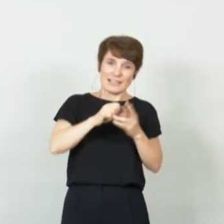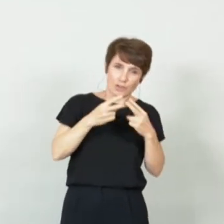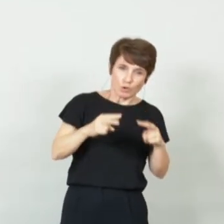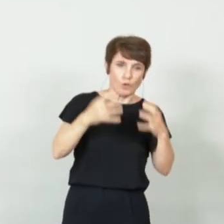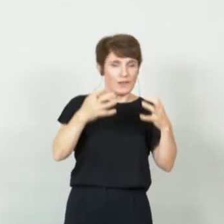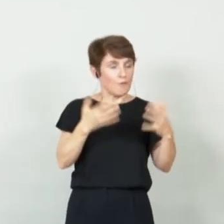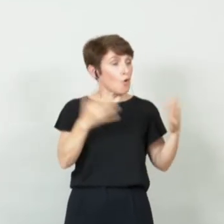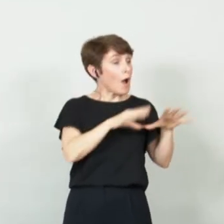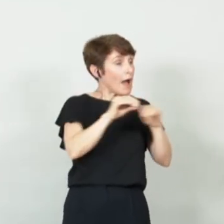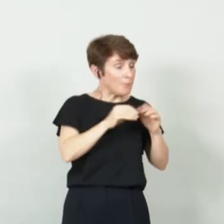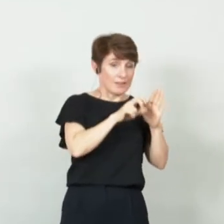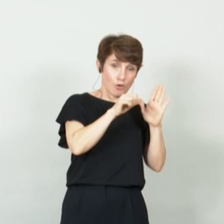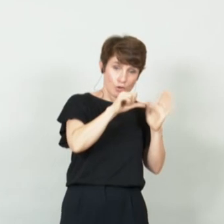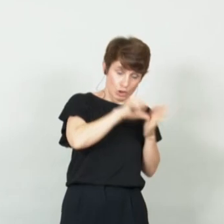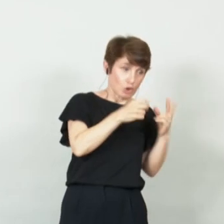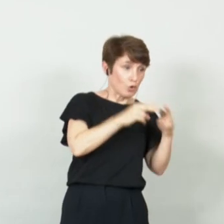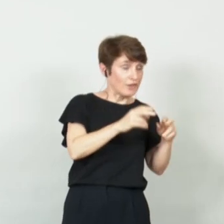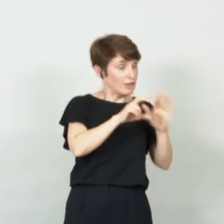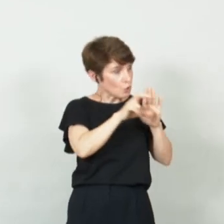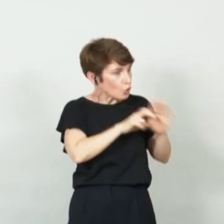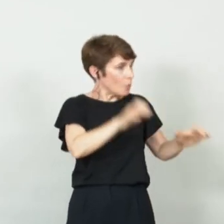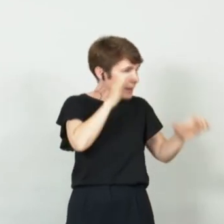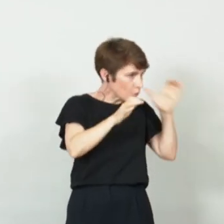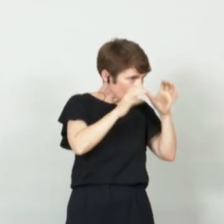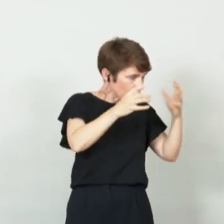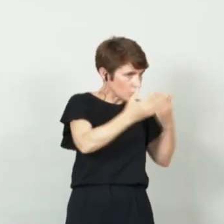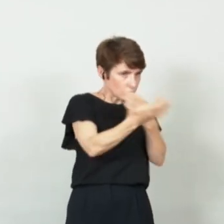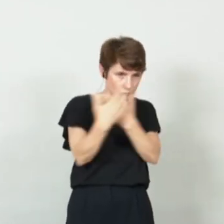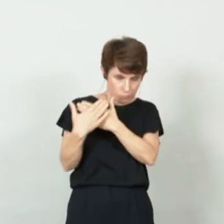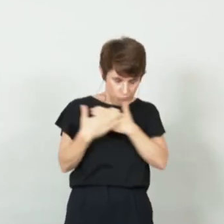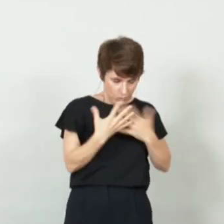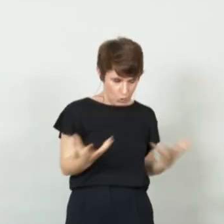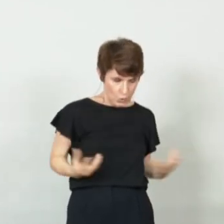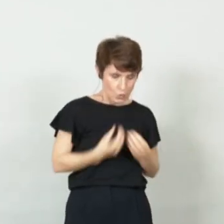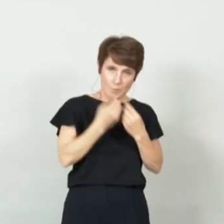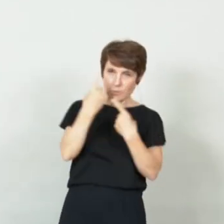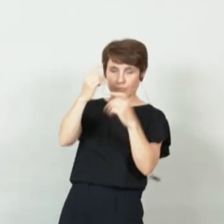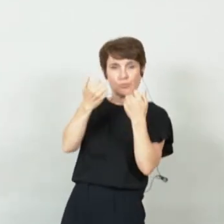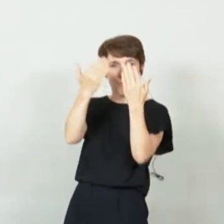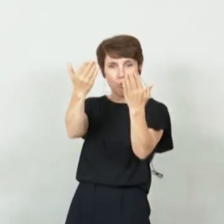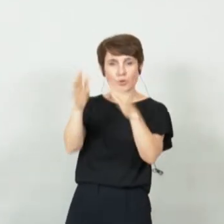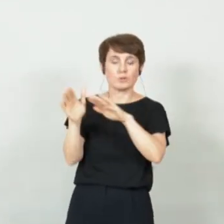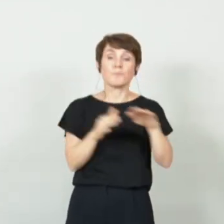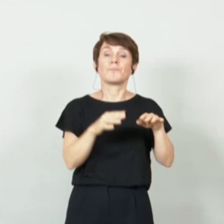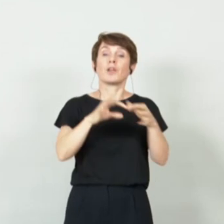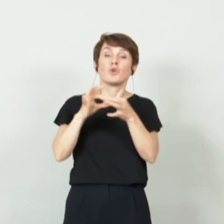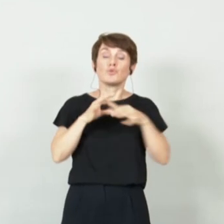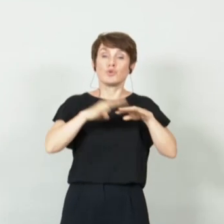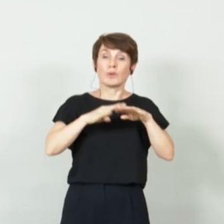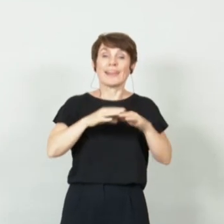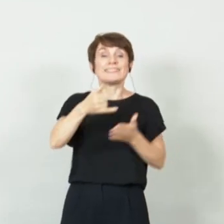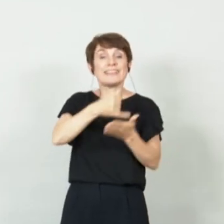habitants du centre-ville de Grenoble dans un esprit constructif et par le moyen de suggestion une quartier l'île verte c'est